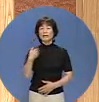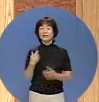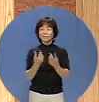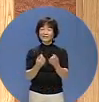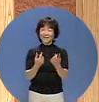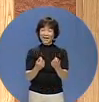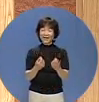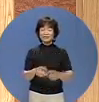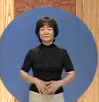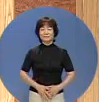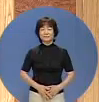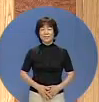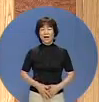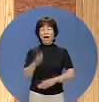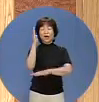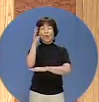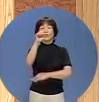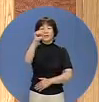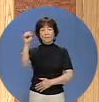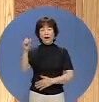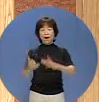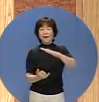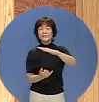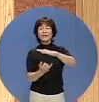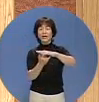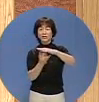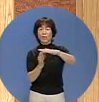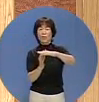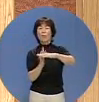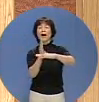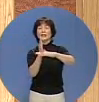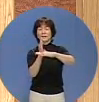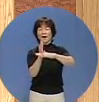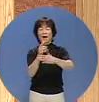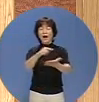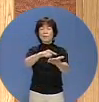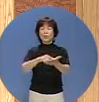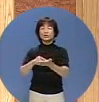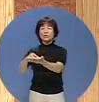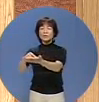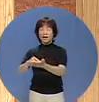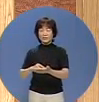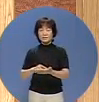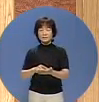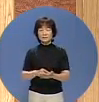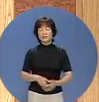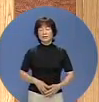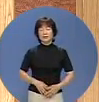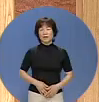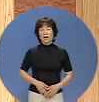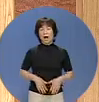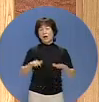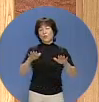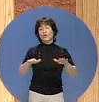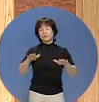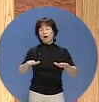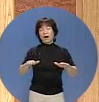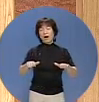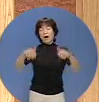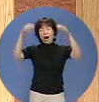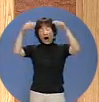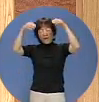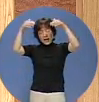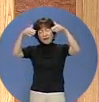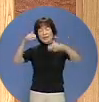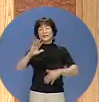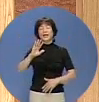ね。この講座には定員を大幅に上回るほどの受講希望があり、この日は雨にもか